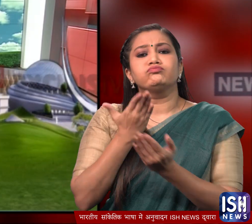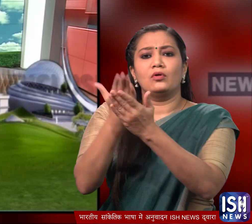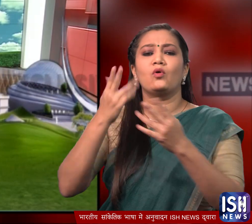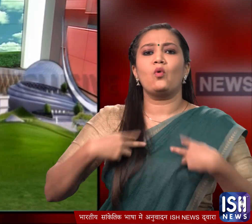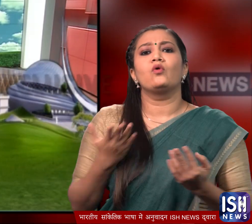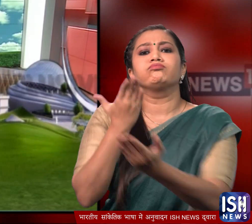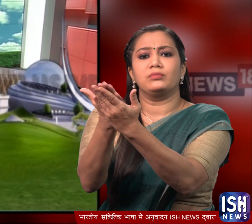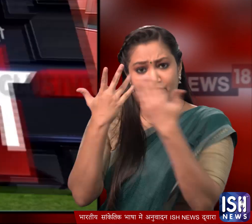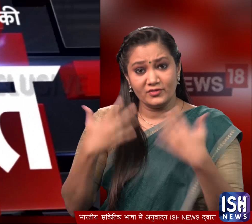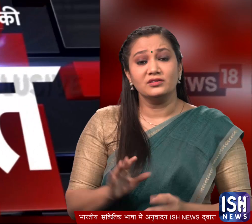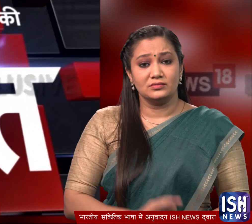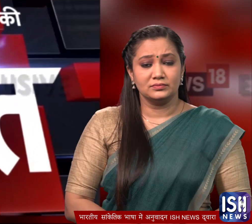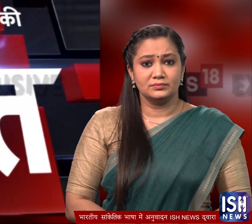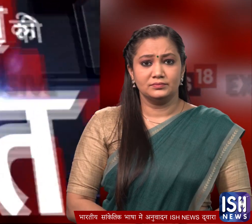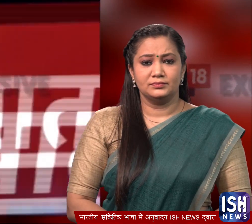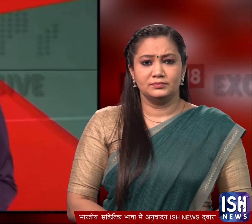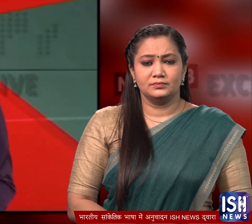कोर्ट का दरवाजा खटखटाया था।